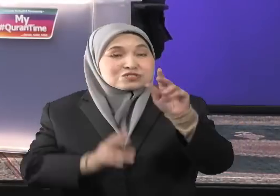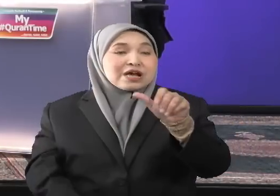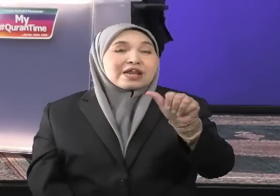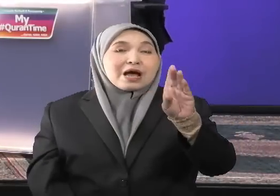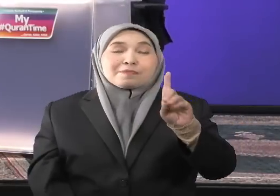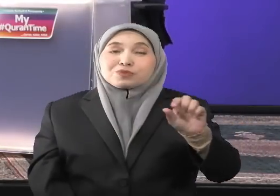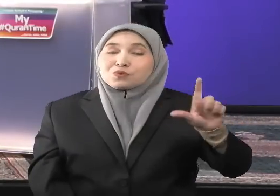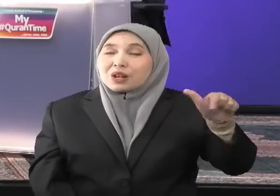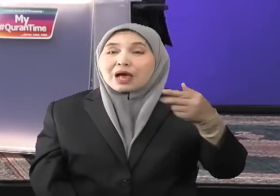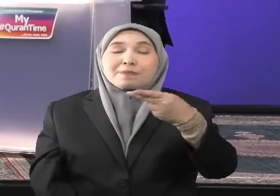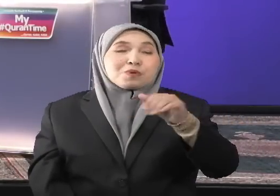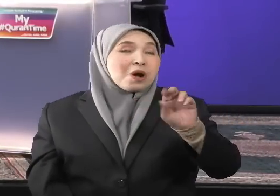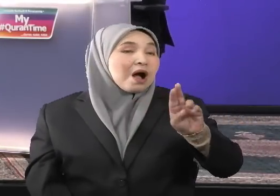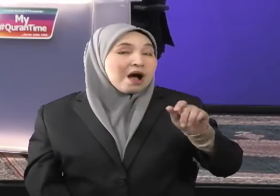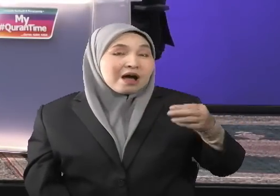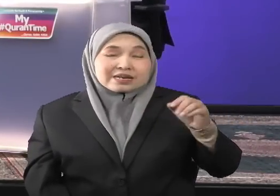Alhamdulillah